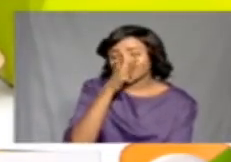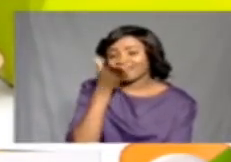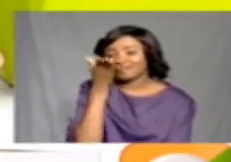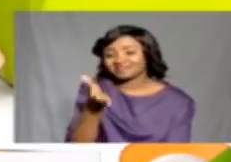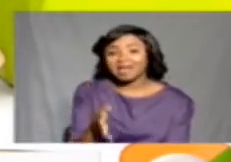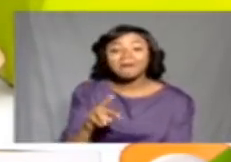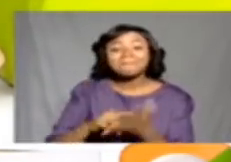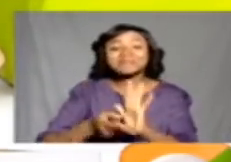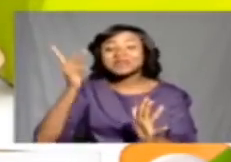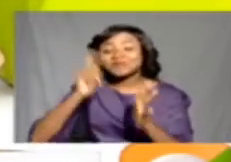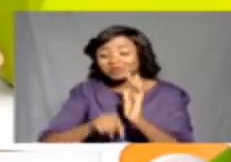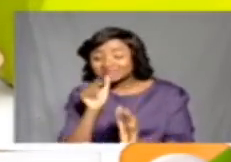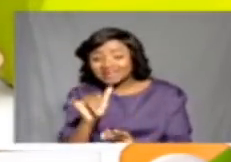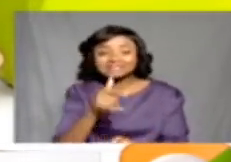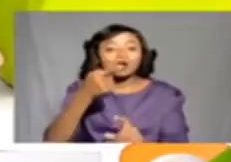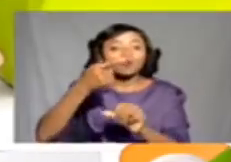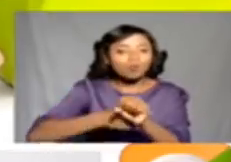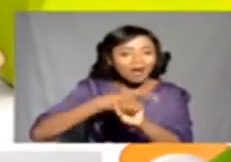waru.